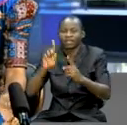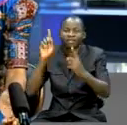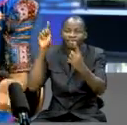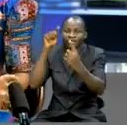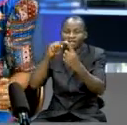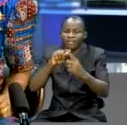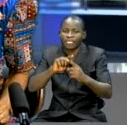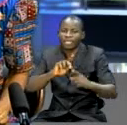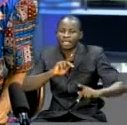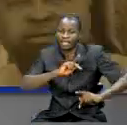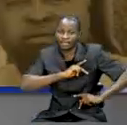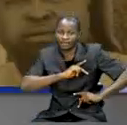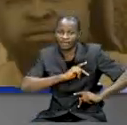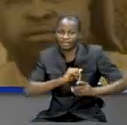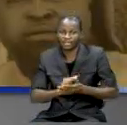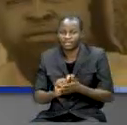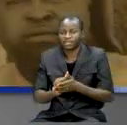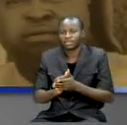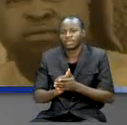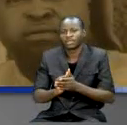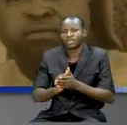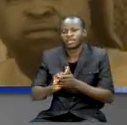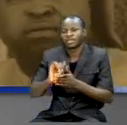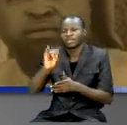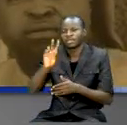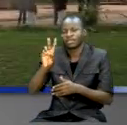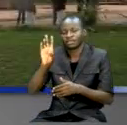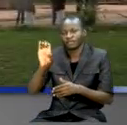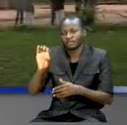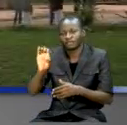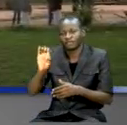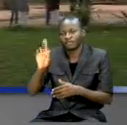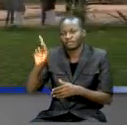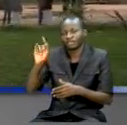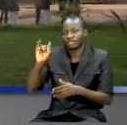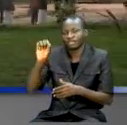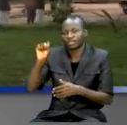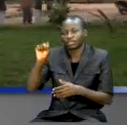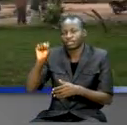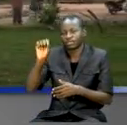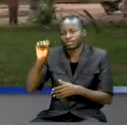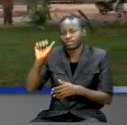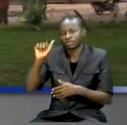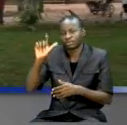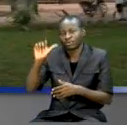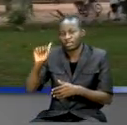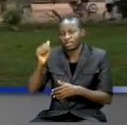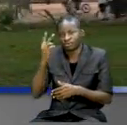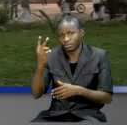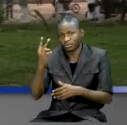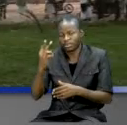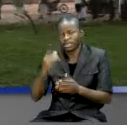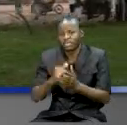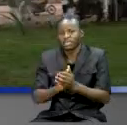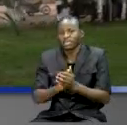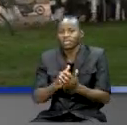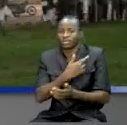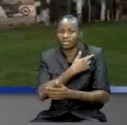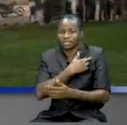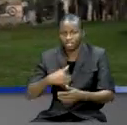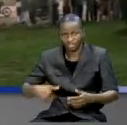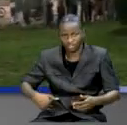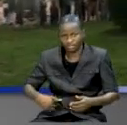ce qui a conduit Yves Ngoï Kisula II, qui est le grand chef Kasongo Niembo, qui l'a conduit donc à visiter les